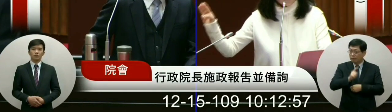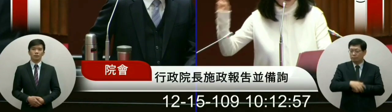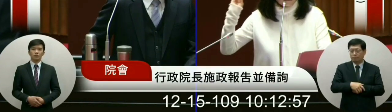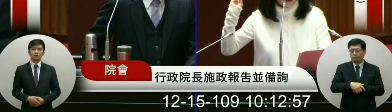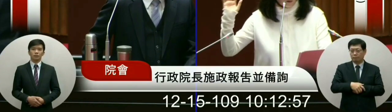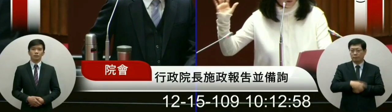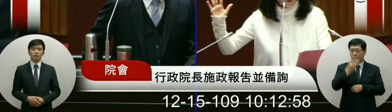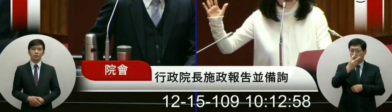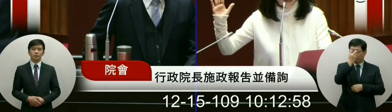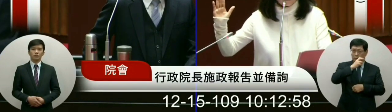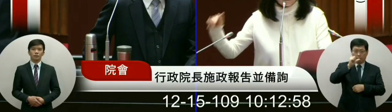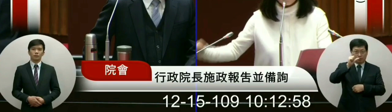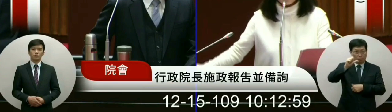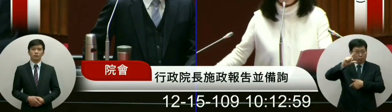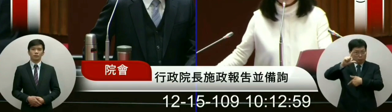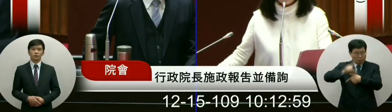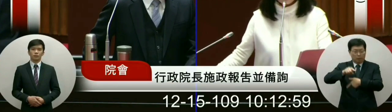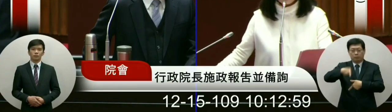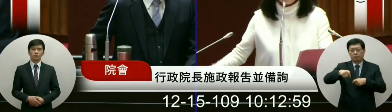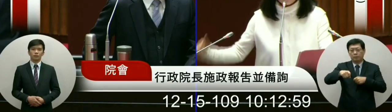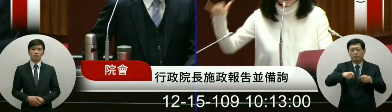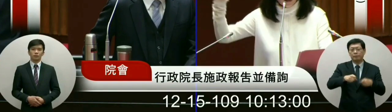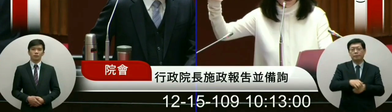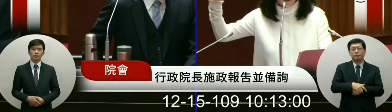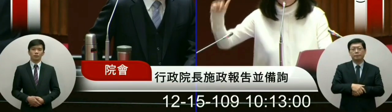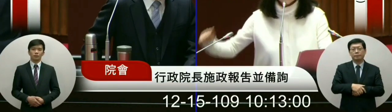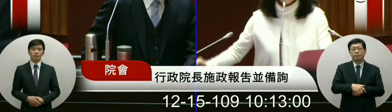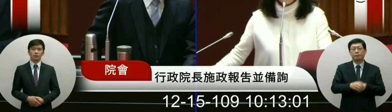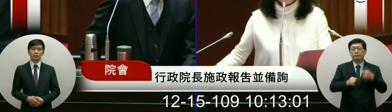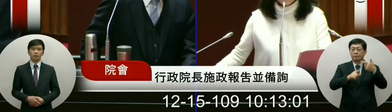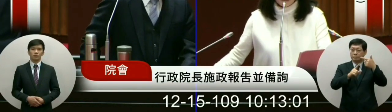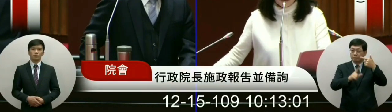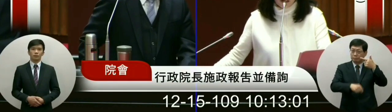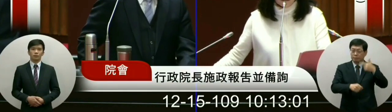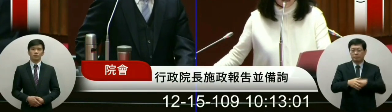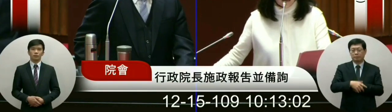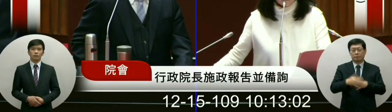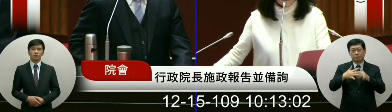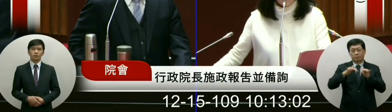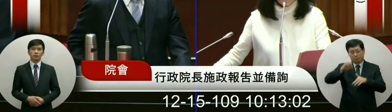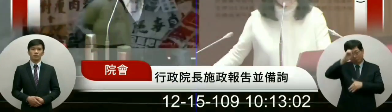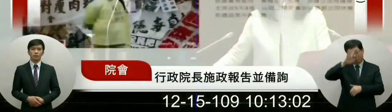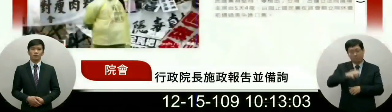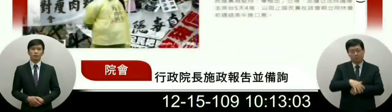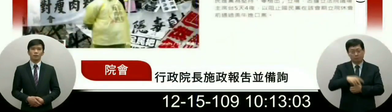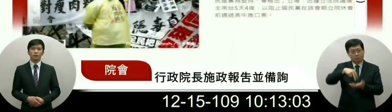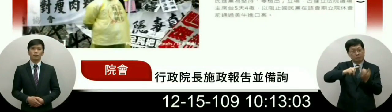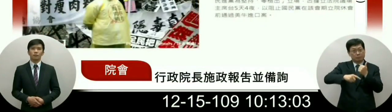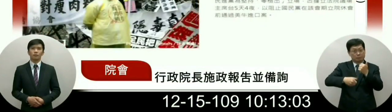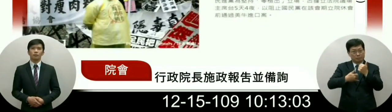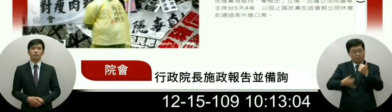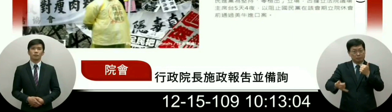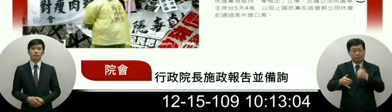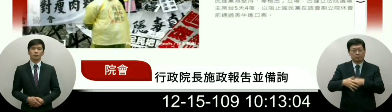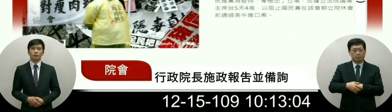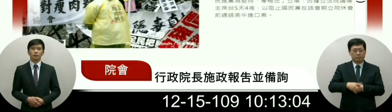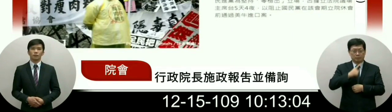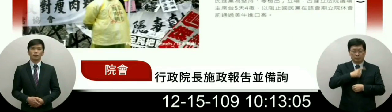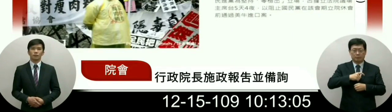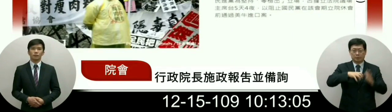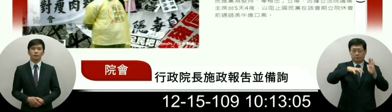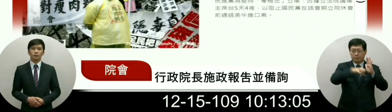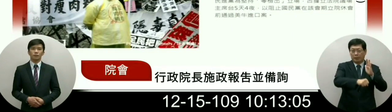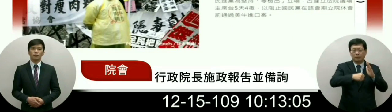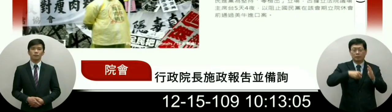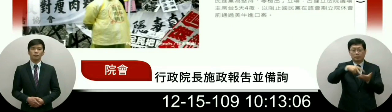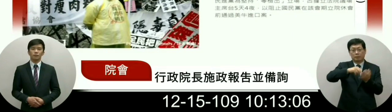了3管5卡的政策。6月，民进党的立法委员占据了立